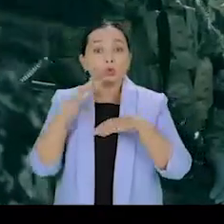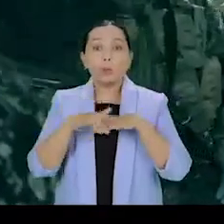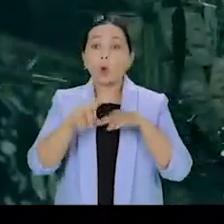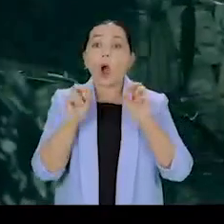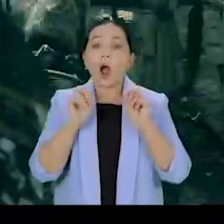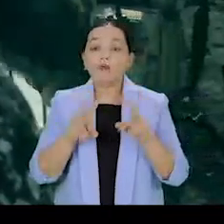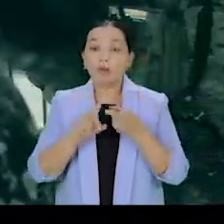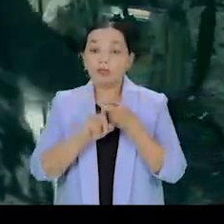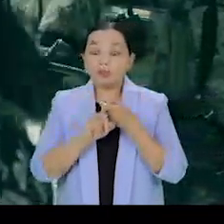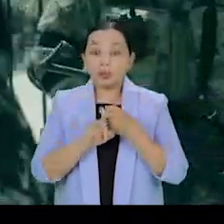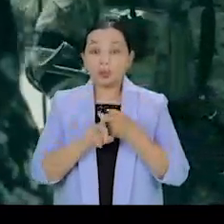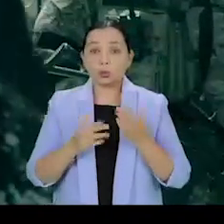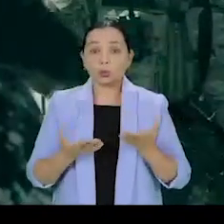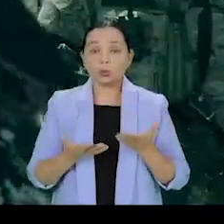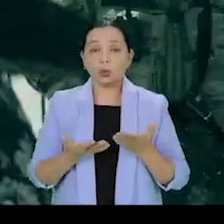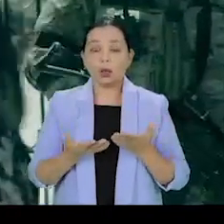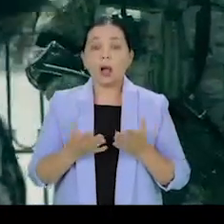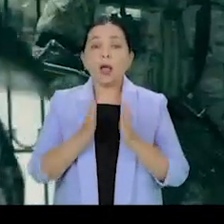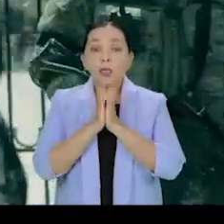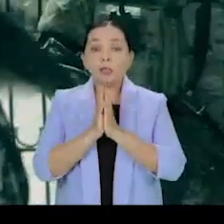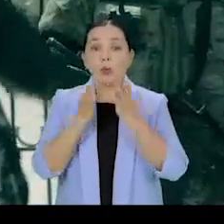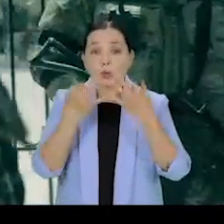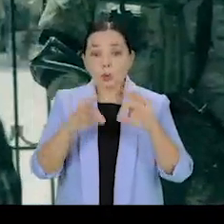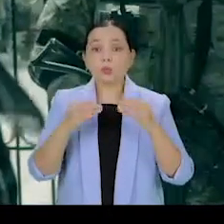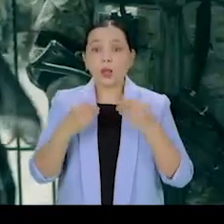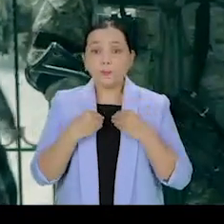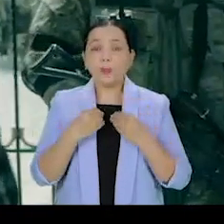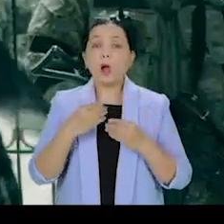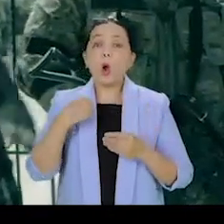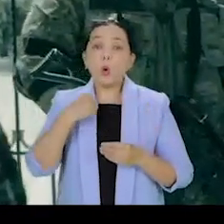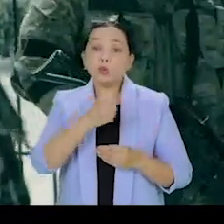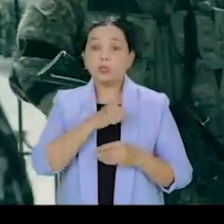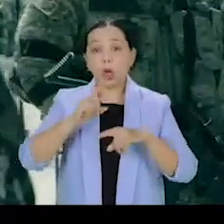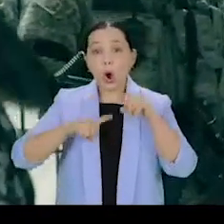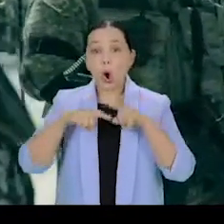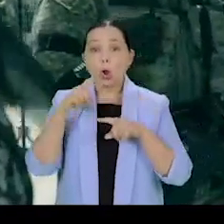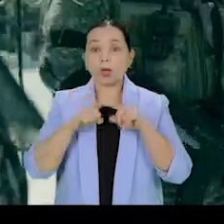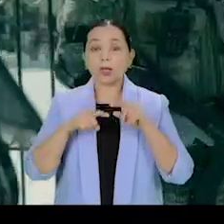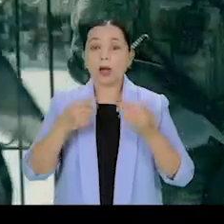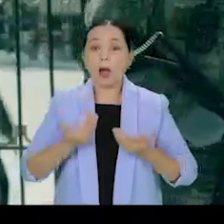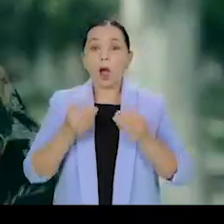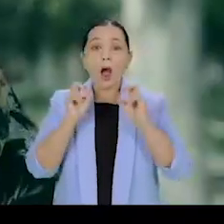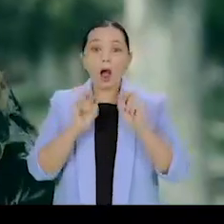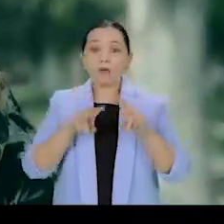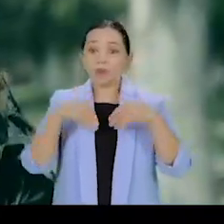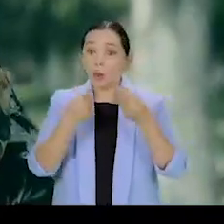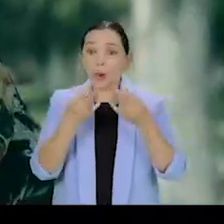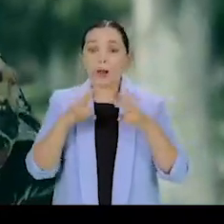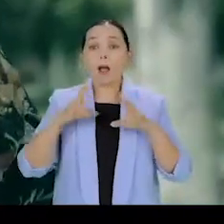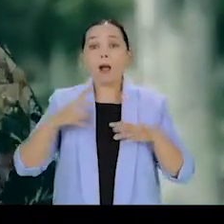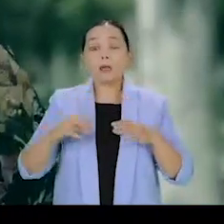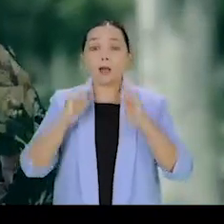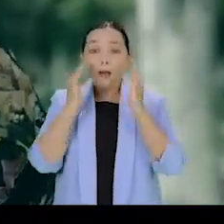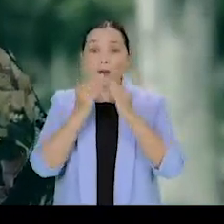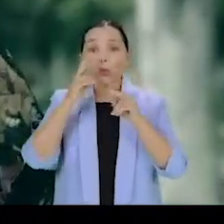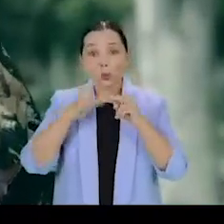ham xavfli virus. İltimos, ruxsat bering. O'zingiz va oilangiz hayotini xavfga qo'ymang. İltimos. O'zingiz karantin